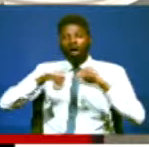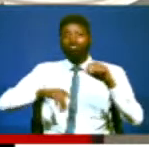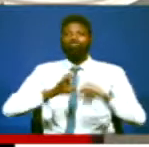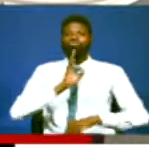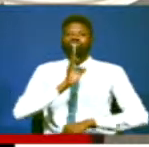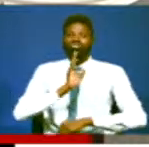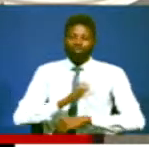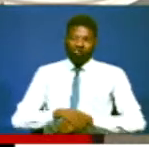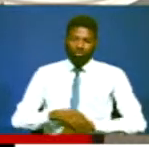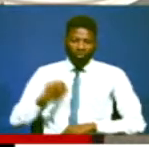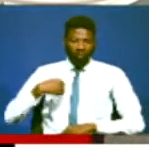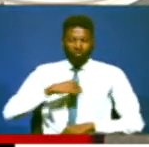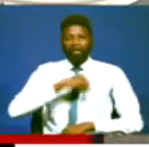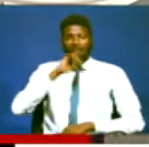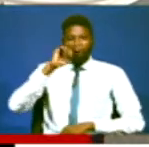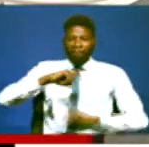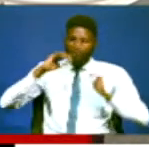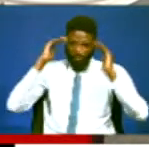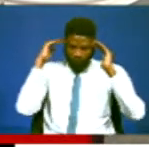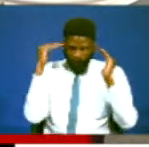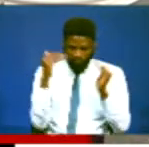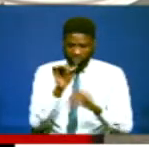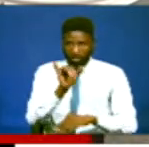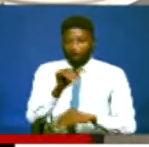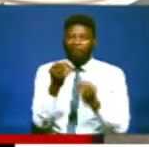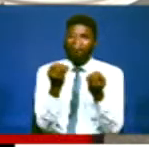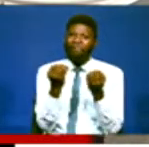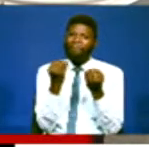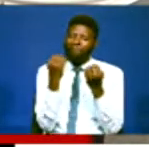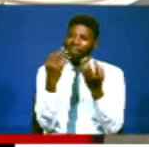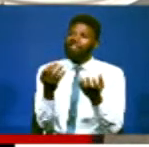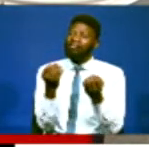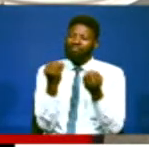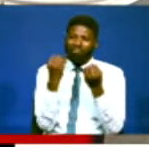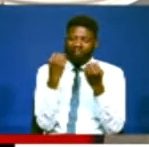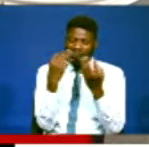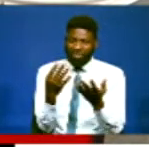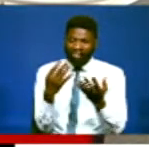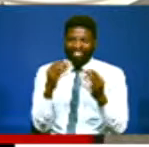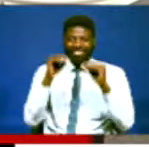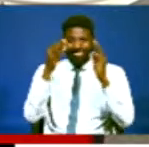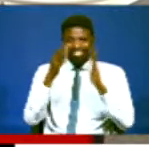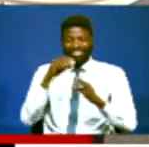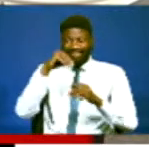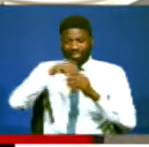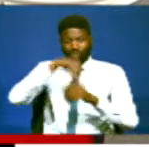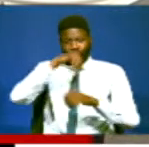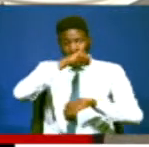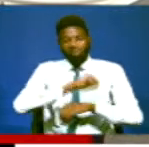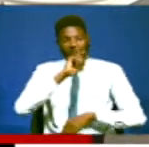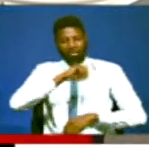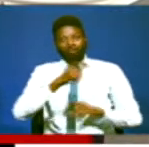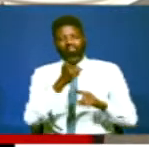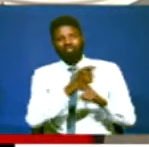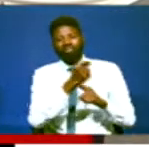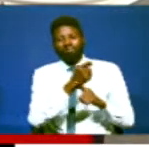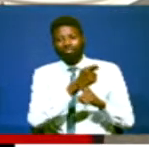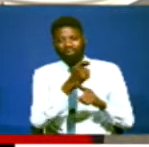kwamba walimu wengi katika misingi ya kishule wafunzwe, tukianza na